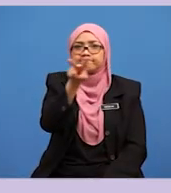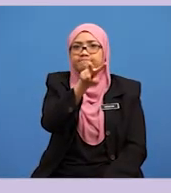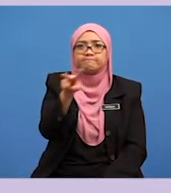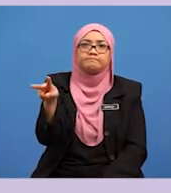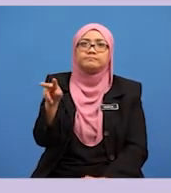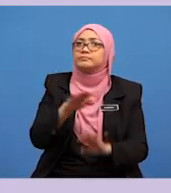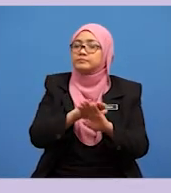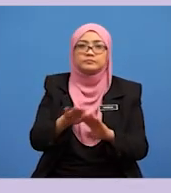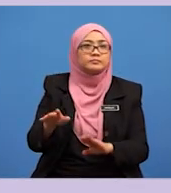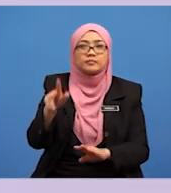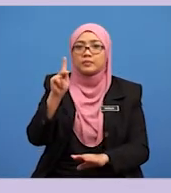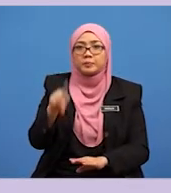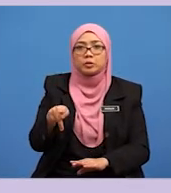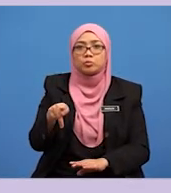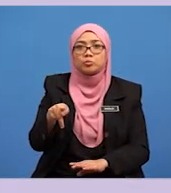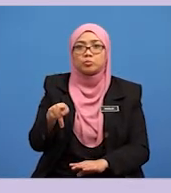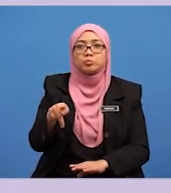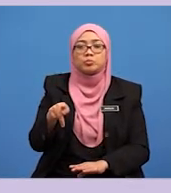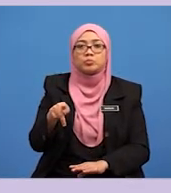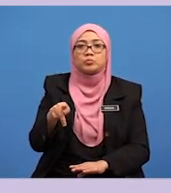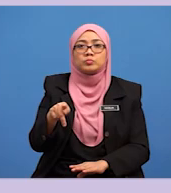Kedua-dua atom ini tidak perlu